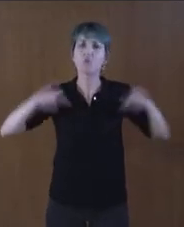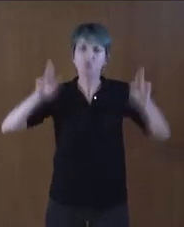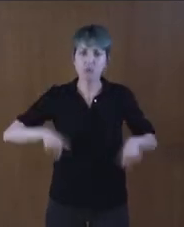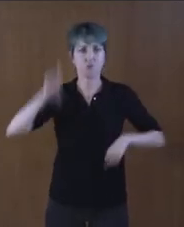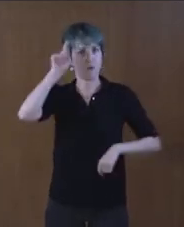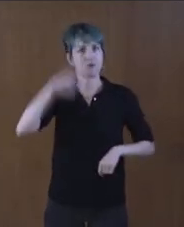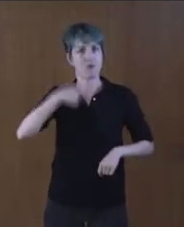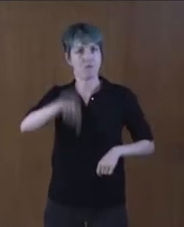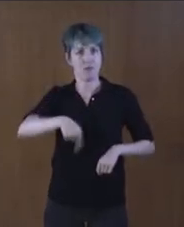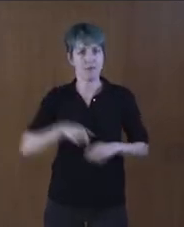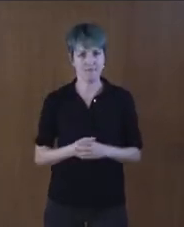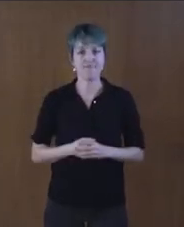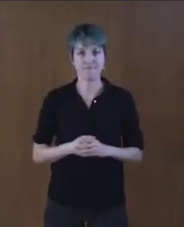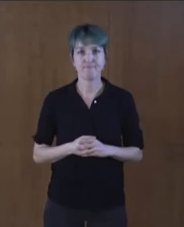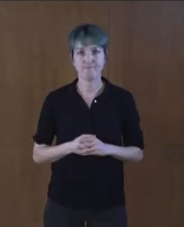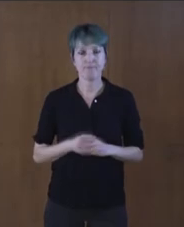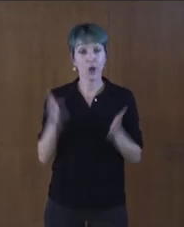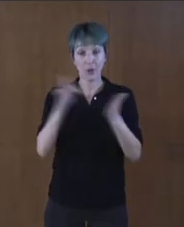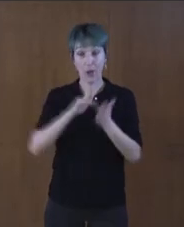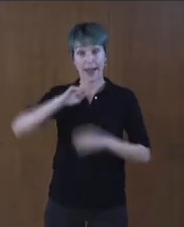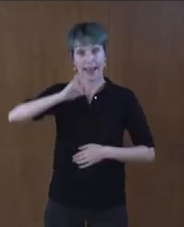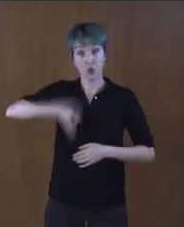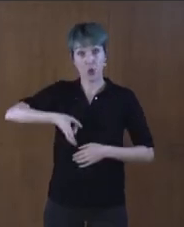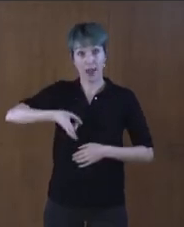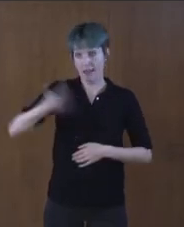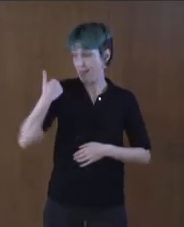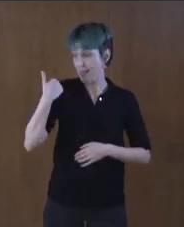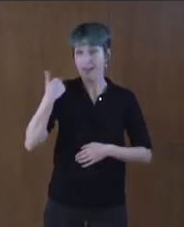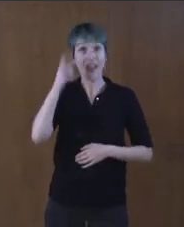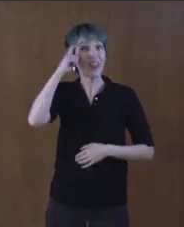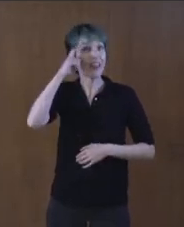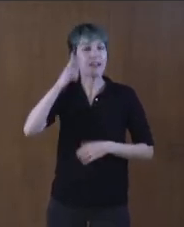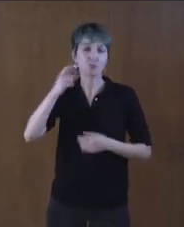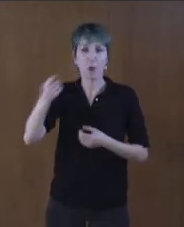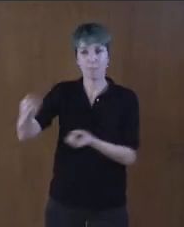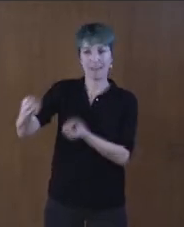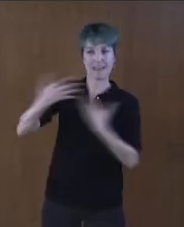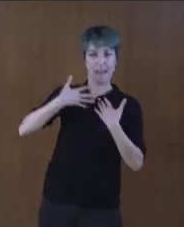professor. Hem rebut al rectorat aquests últims dies